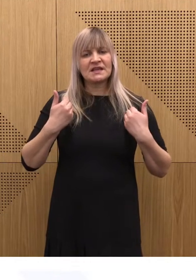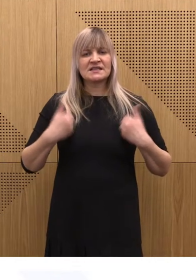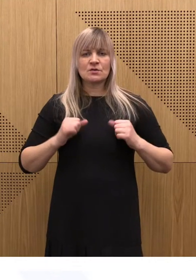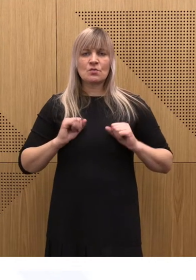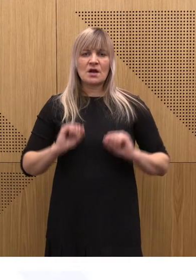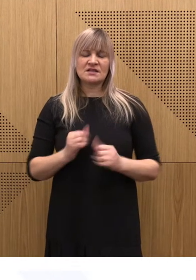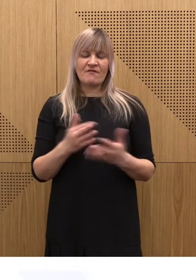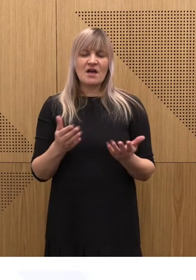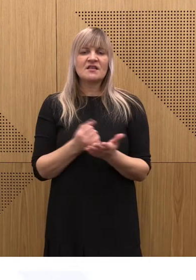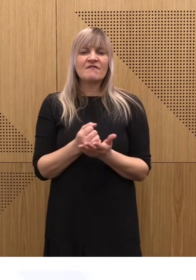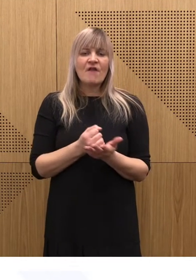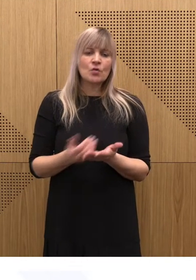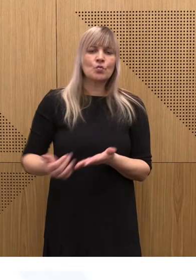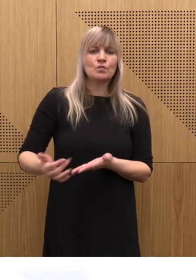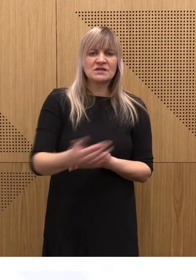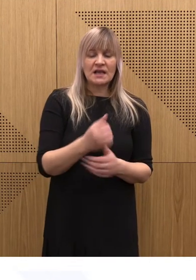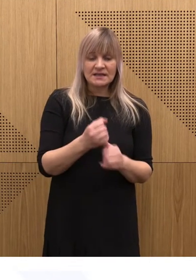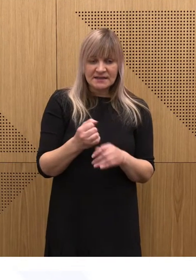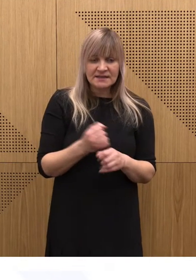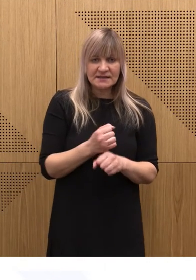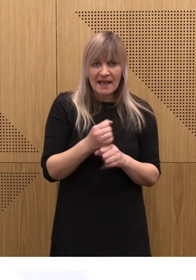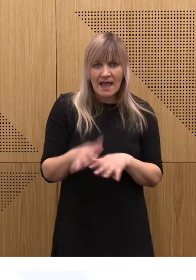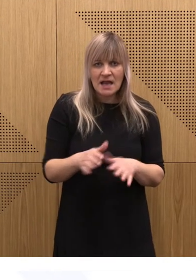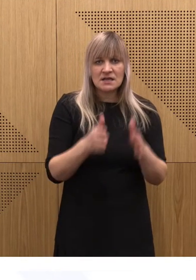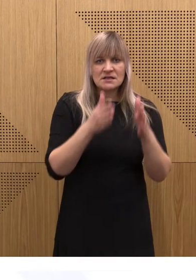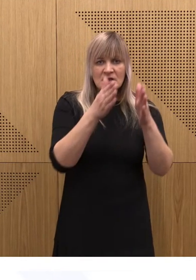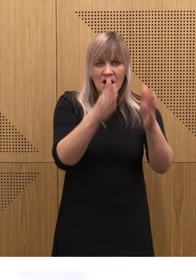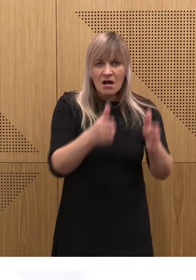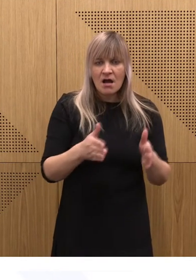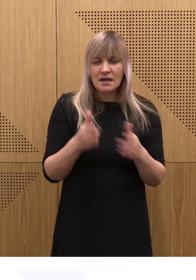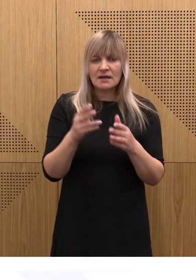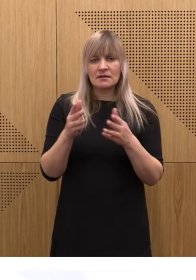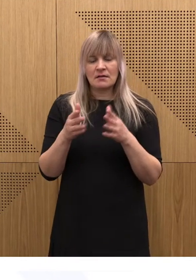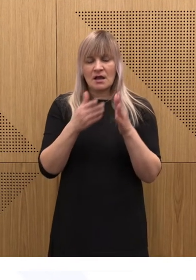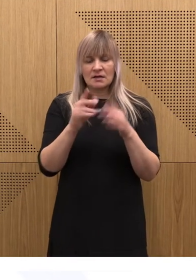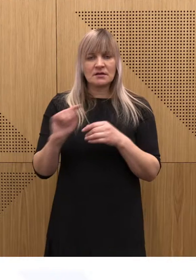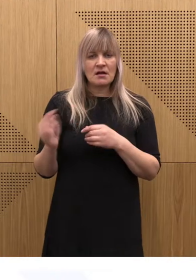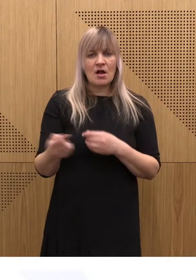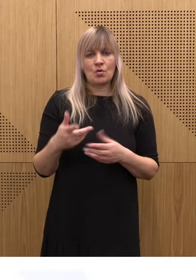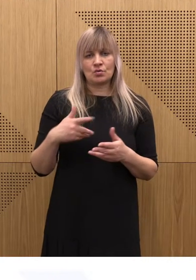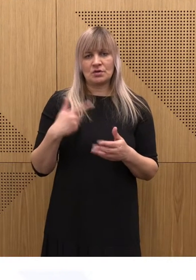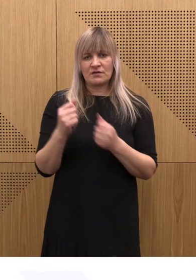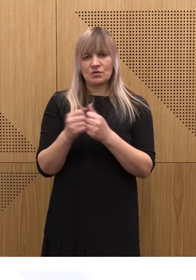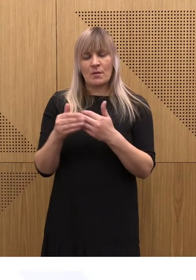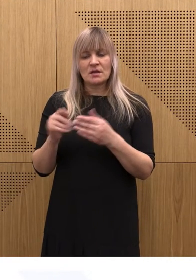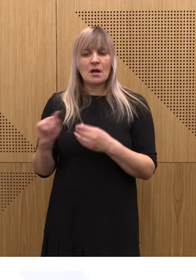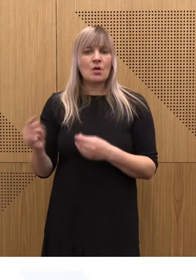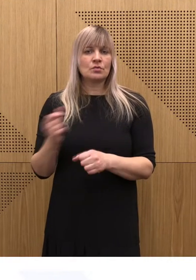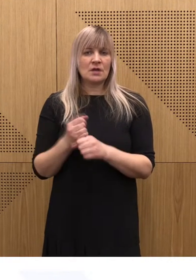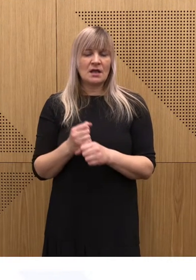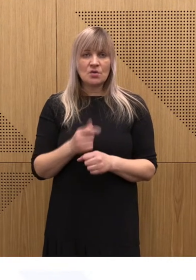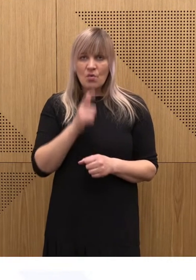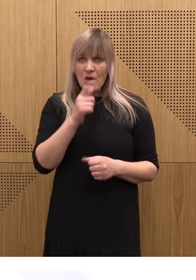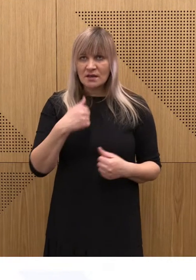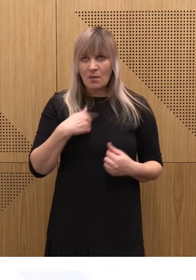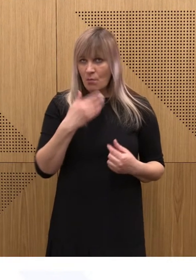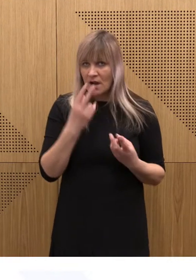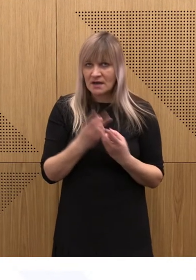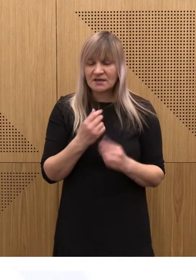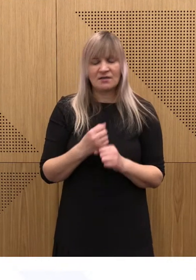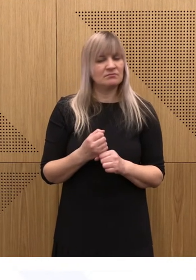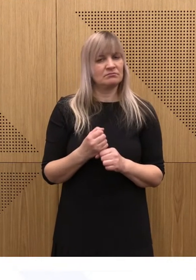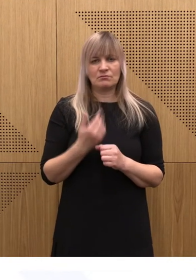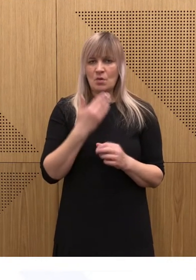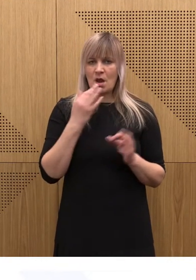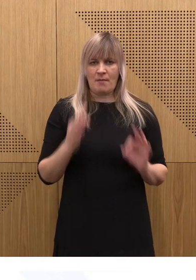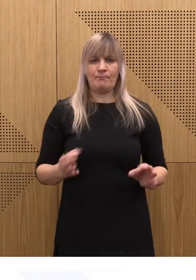riik tegeles, nii läbi haiglate, läbi terviseameti, läbi riigihaldusministri, ehk siin teha etteheiteid, ma arvan, see lihtsalt pole adekvaatne. Praegu